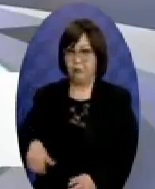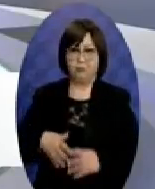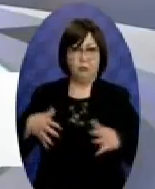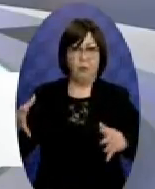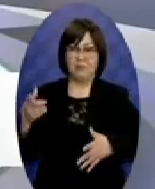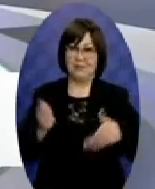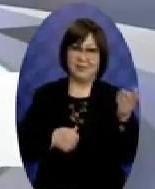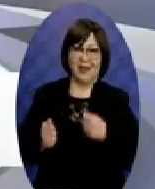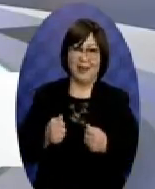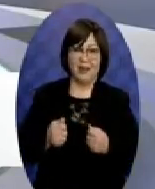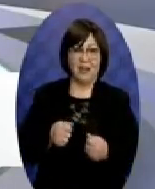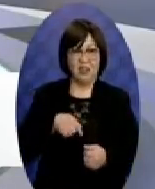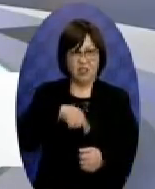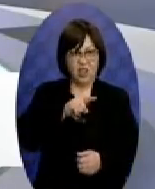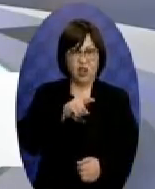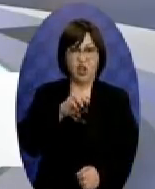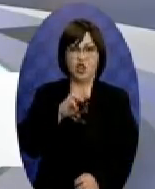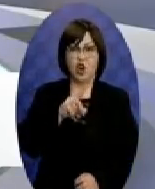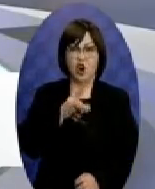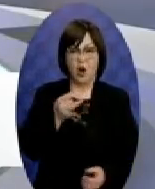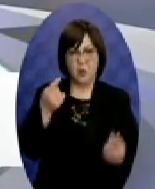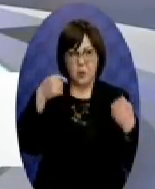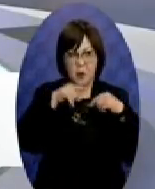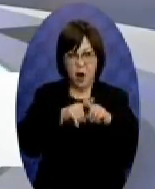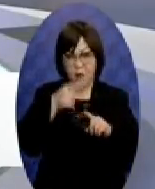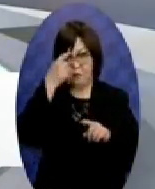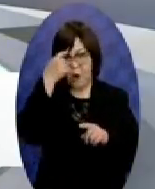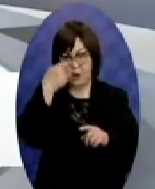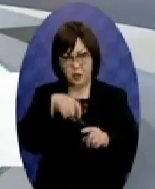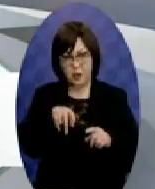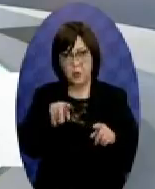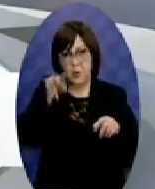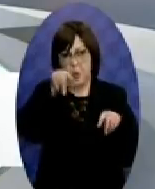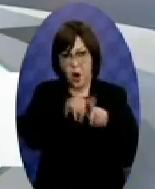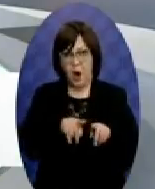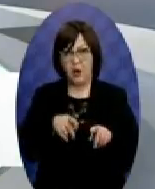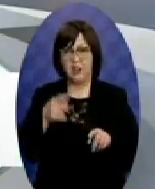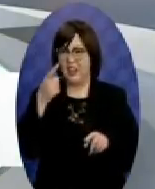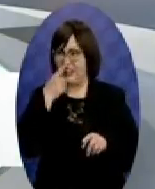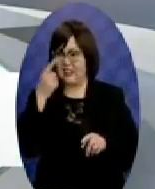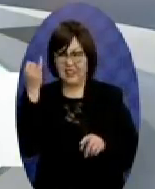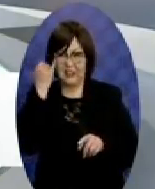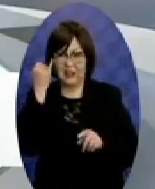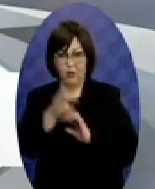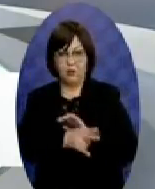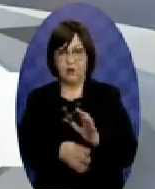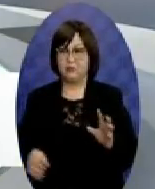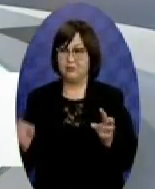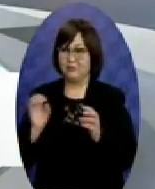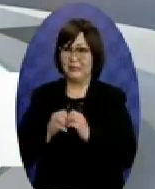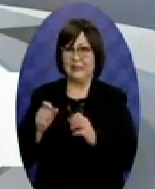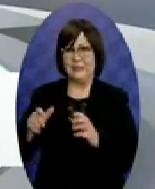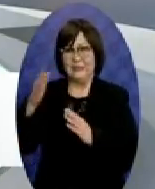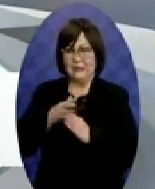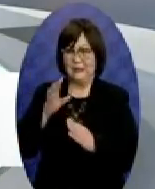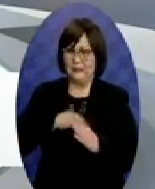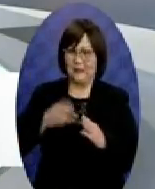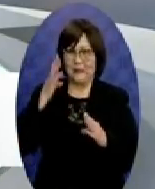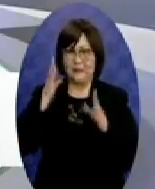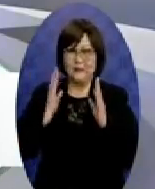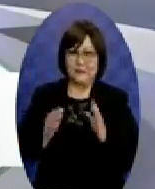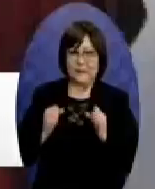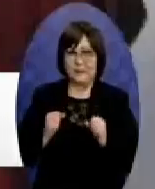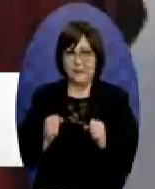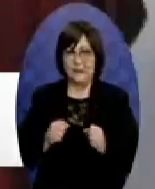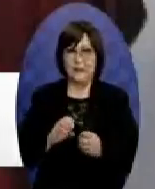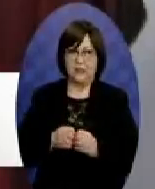гэсэн энэ асуудлыг таслан зогсоохын тулд бол одоо бүхэл одоо арга чаргаа шахуун ажиллахаар хичээж байна гэдгийг бол илэрхийлж байсан юм. Ингээд түүний яриаг